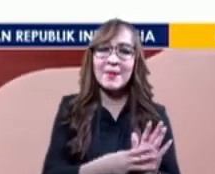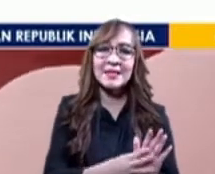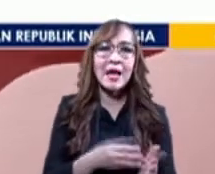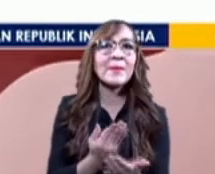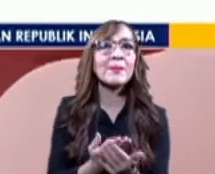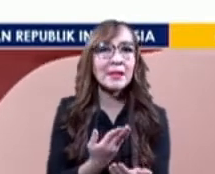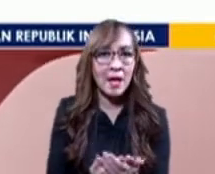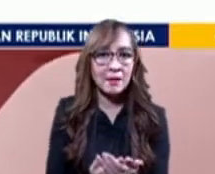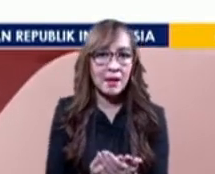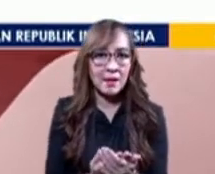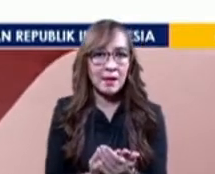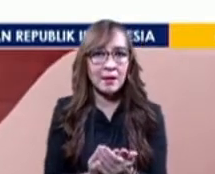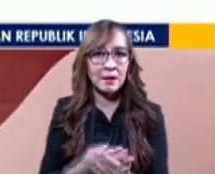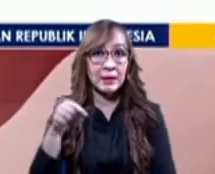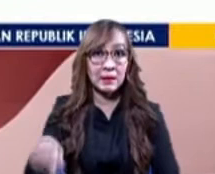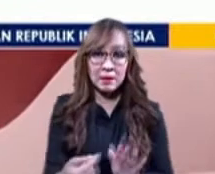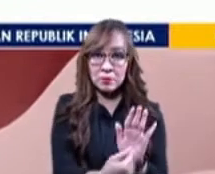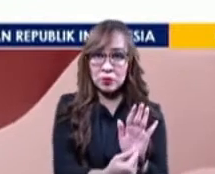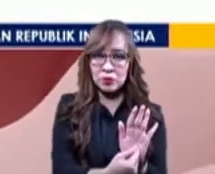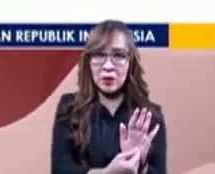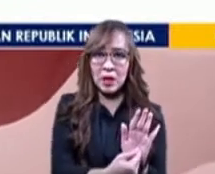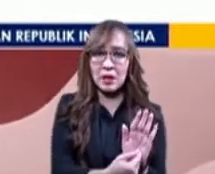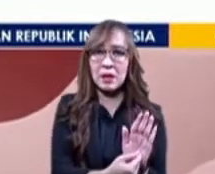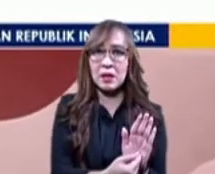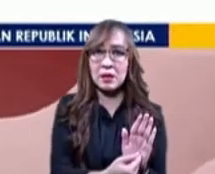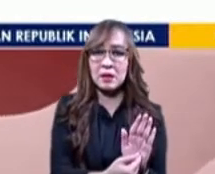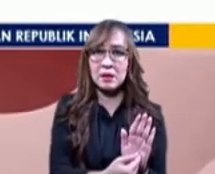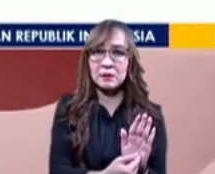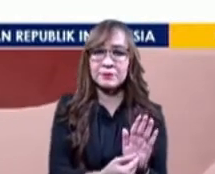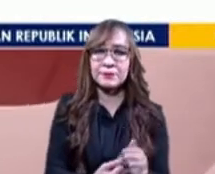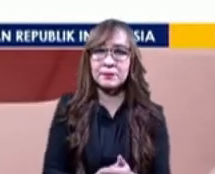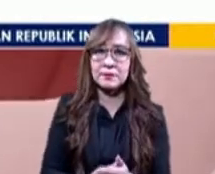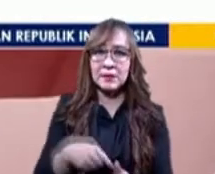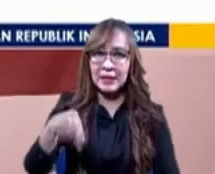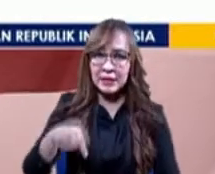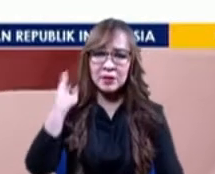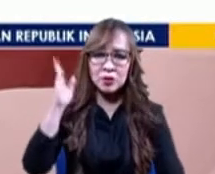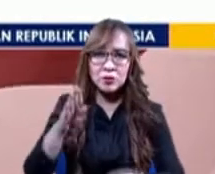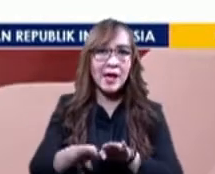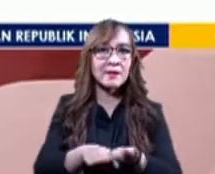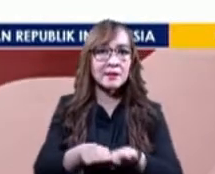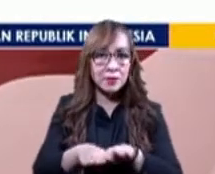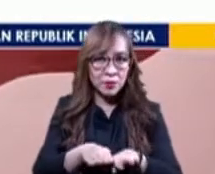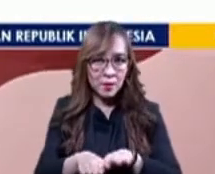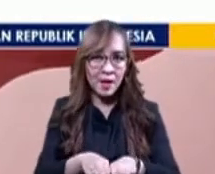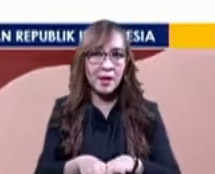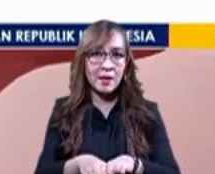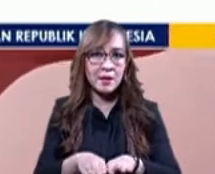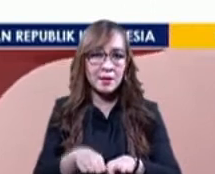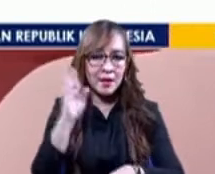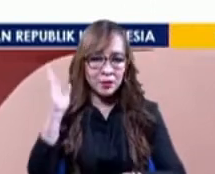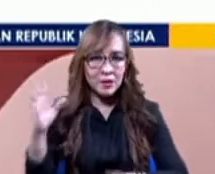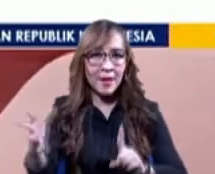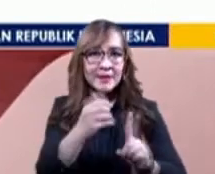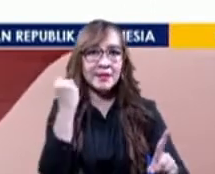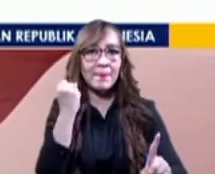tadi. Ini menunjukkan stimulus ini sudah sesuai dengan atau mencapai targetnya,